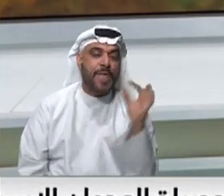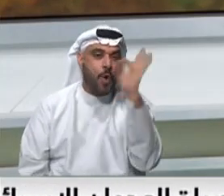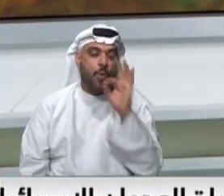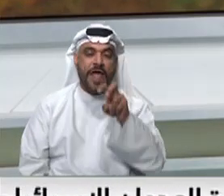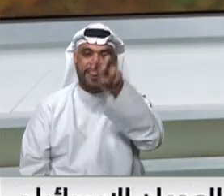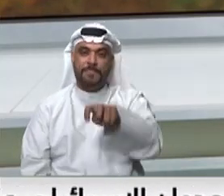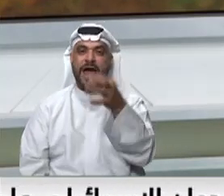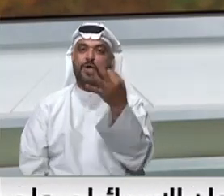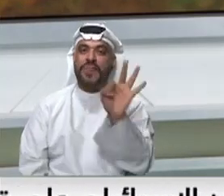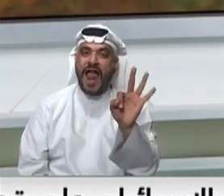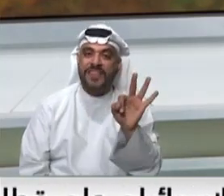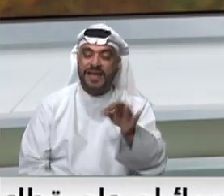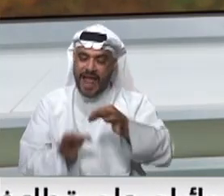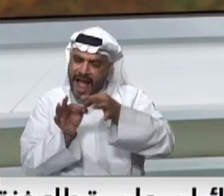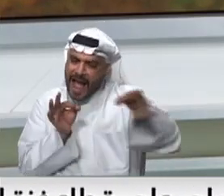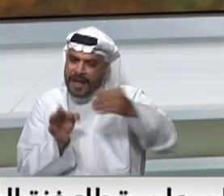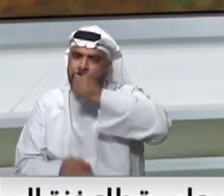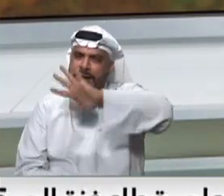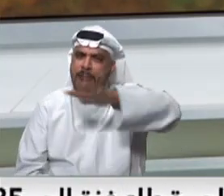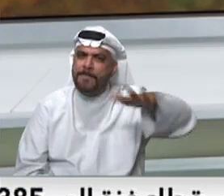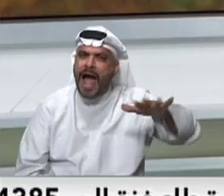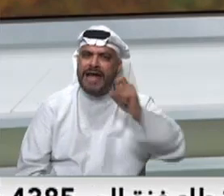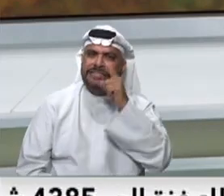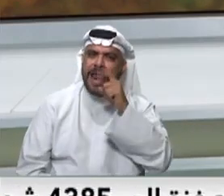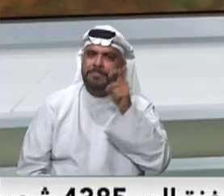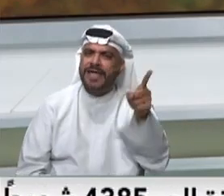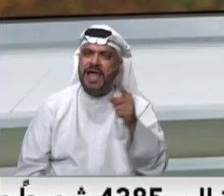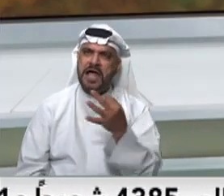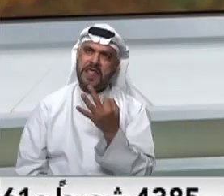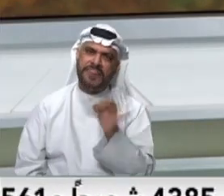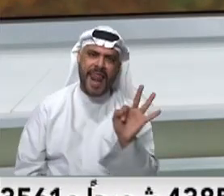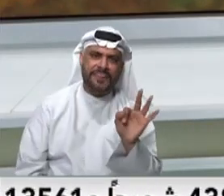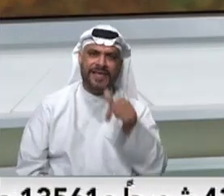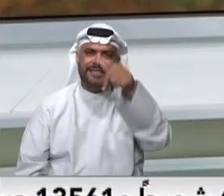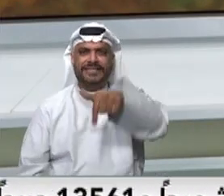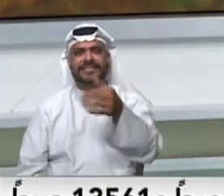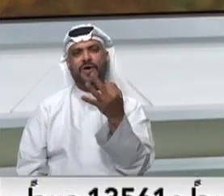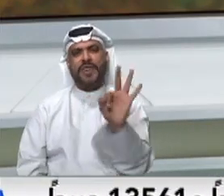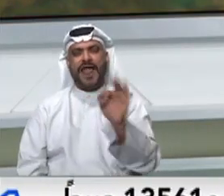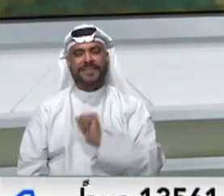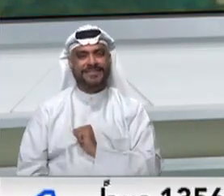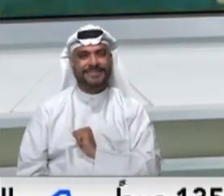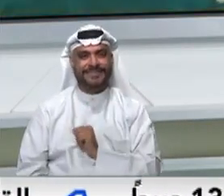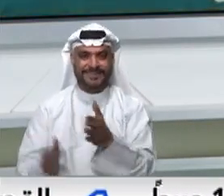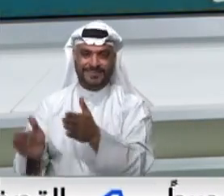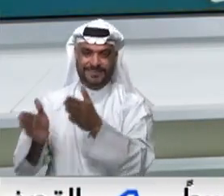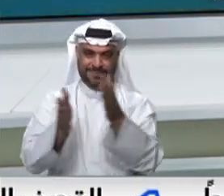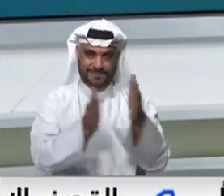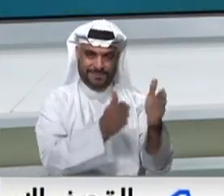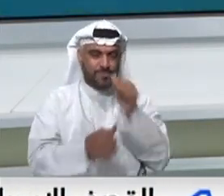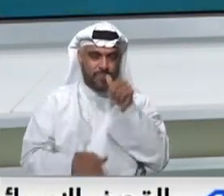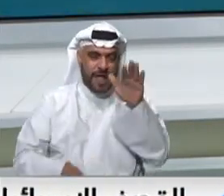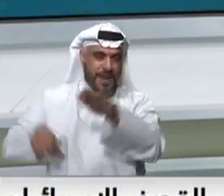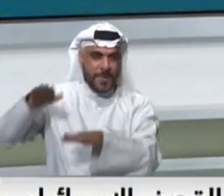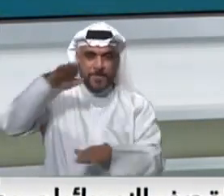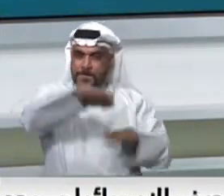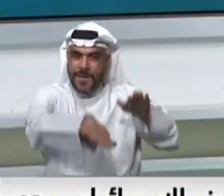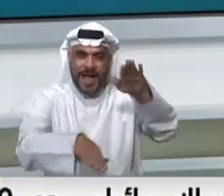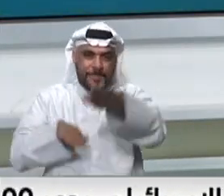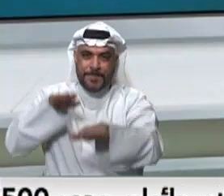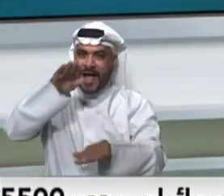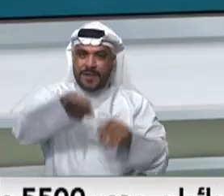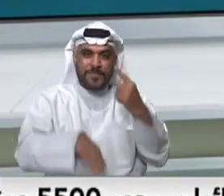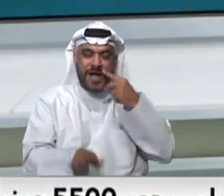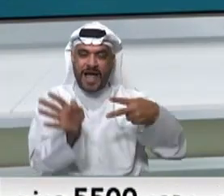38، المناطق الساحلية والجزر متفاوتة ما بين 30 إلى 36 درجة مئوية. أما بالنسبة للأجواء البحرية